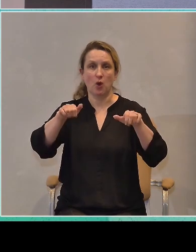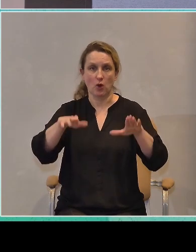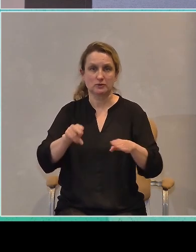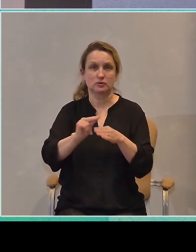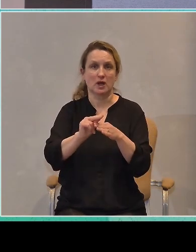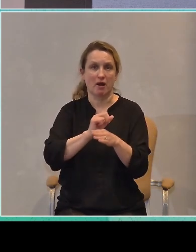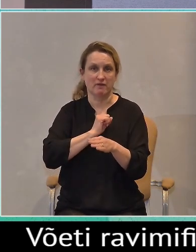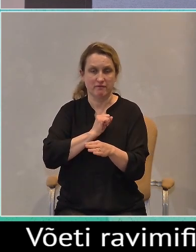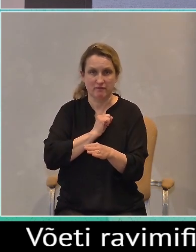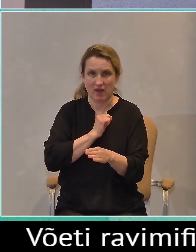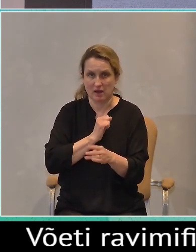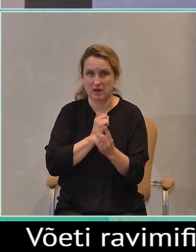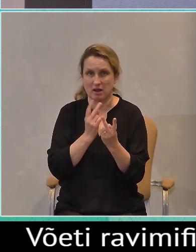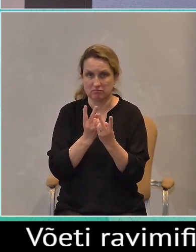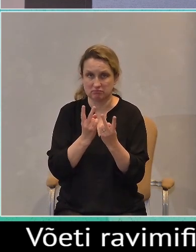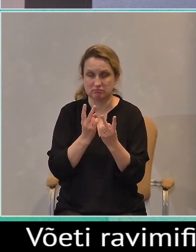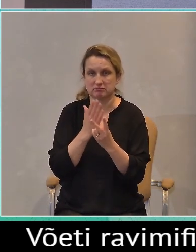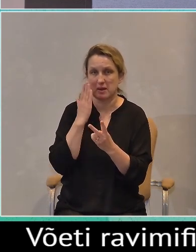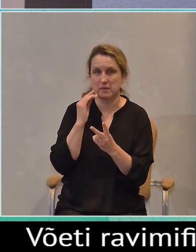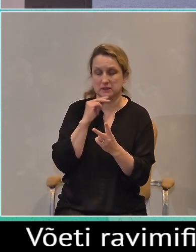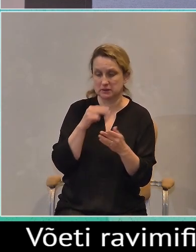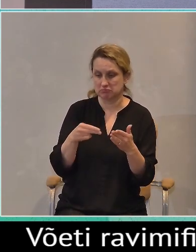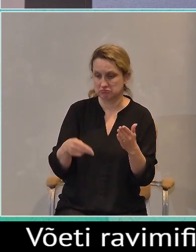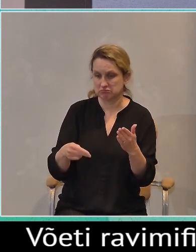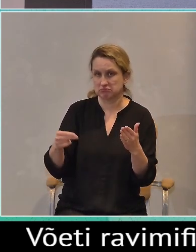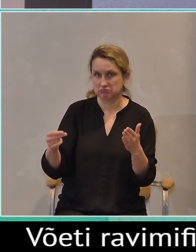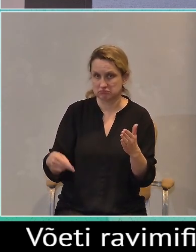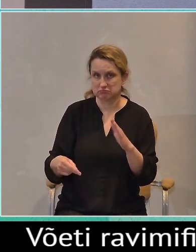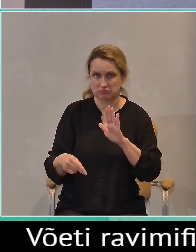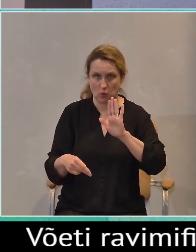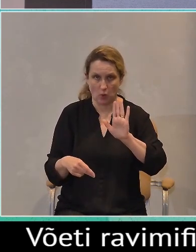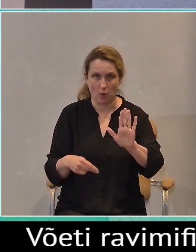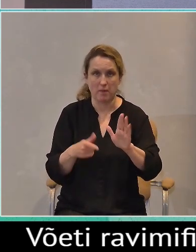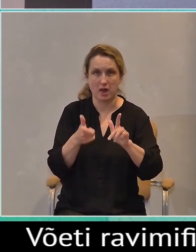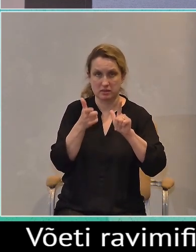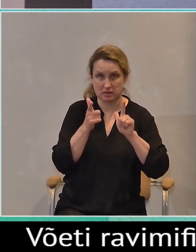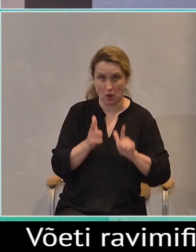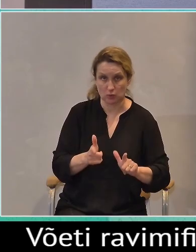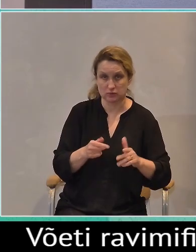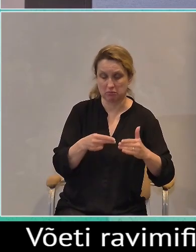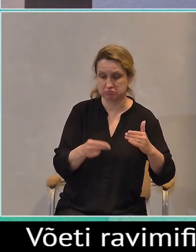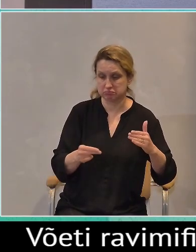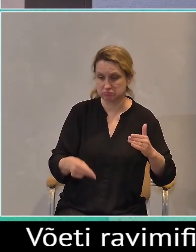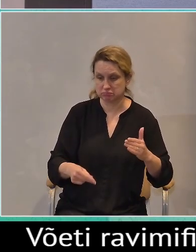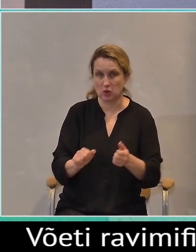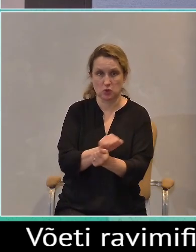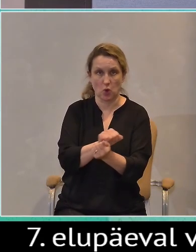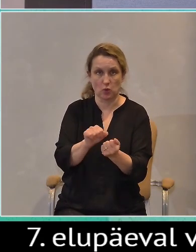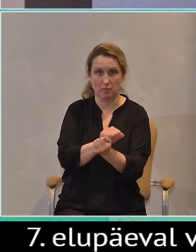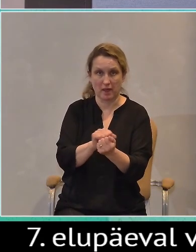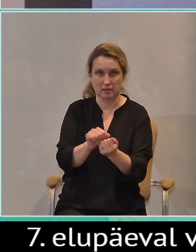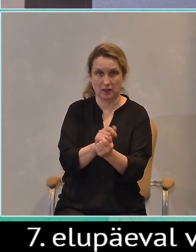antud patsiendile näidustatud. Vanemad allkirjastasid endapoolse siis nõusoleku ja dokumendid sai